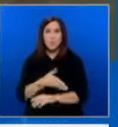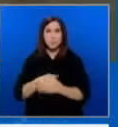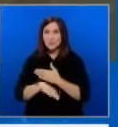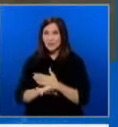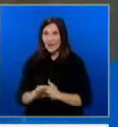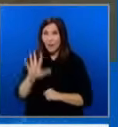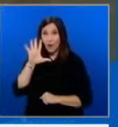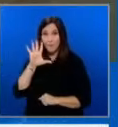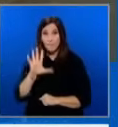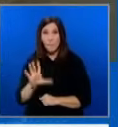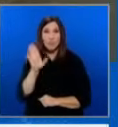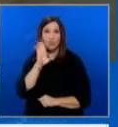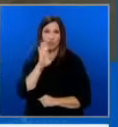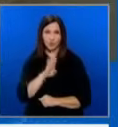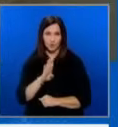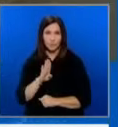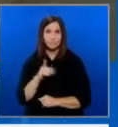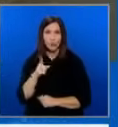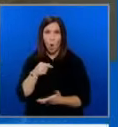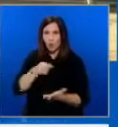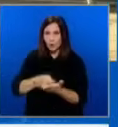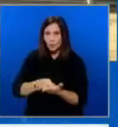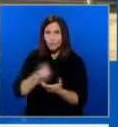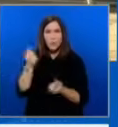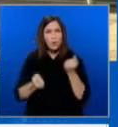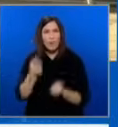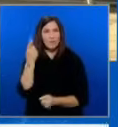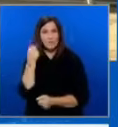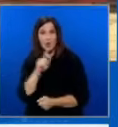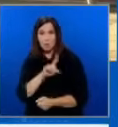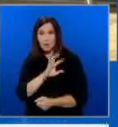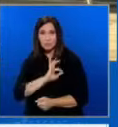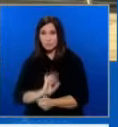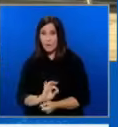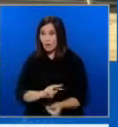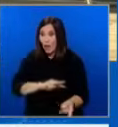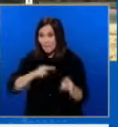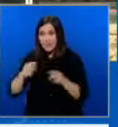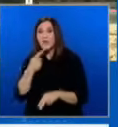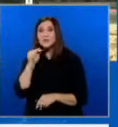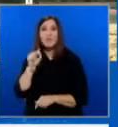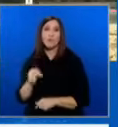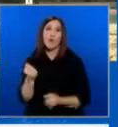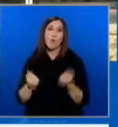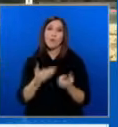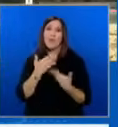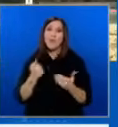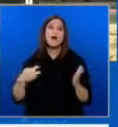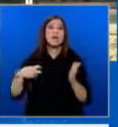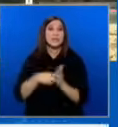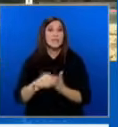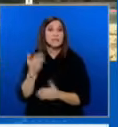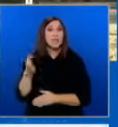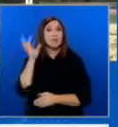пострадаха петима души. Той е купил колата вчера и не е успял да я прехвърли, затова тя не е регистрирана